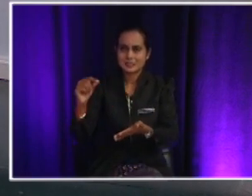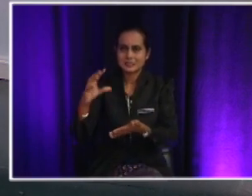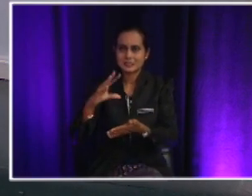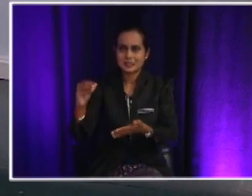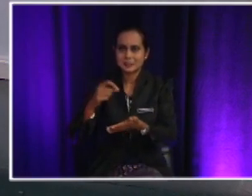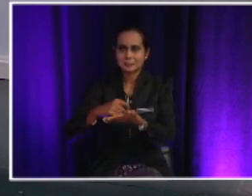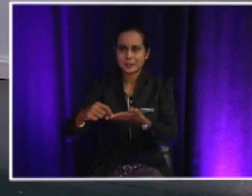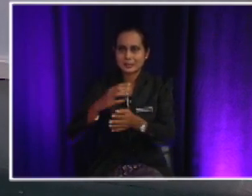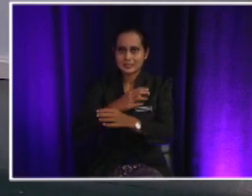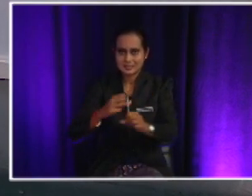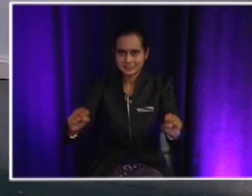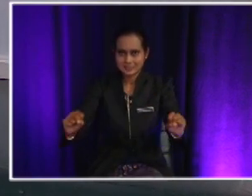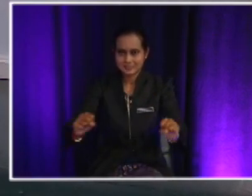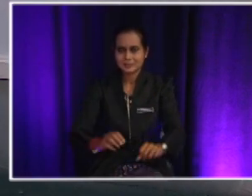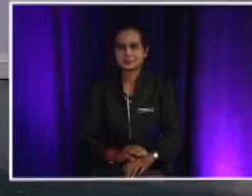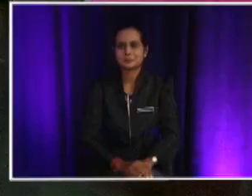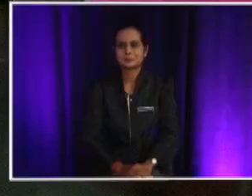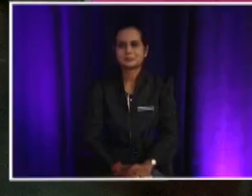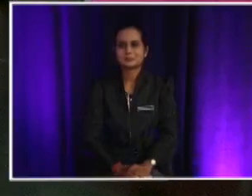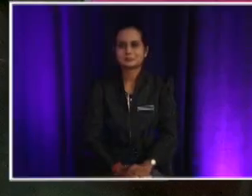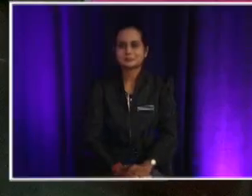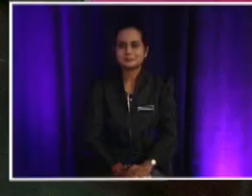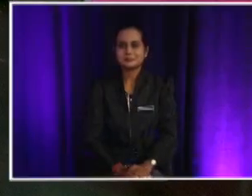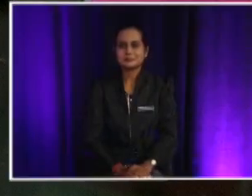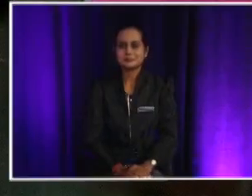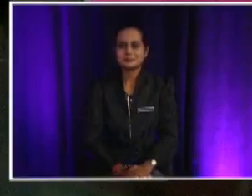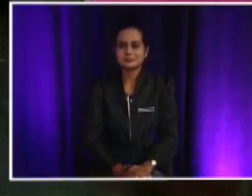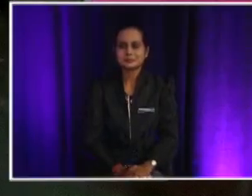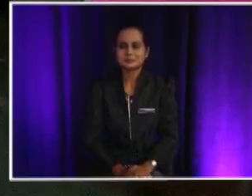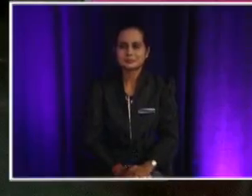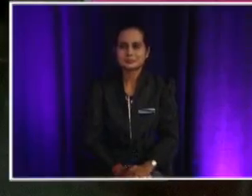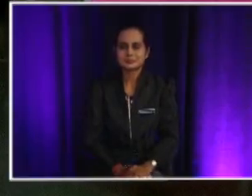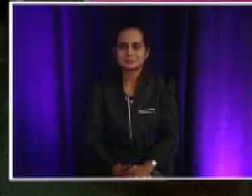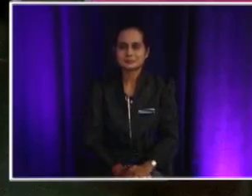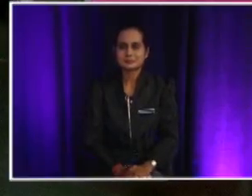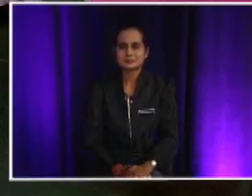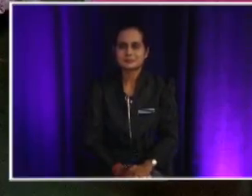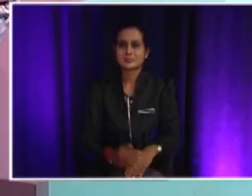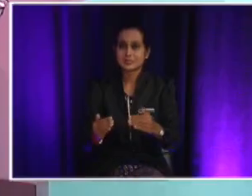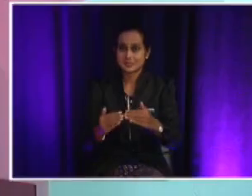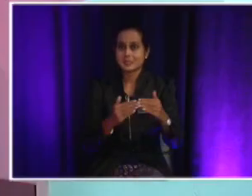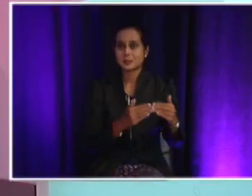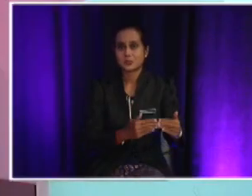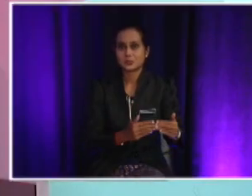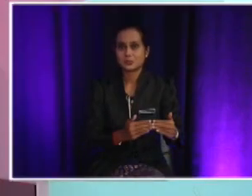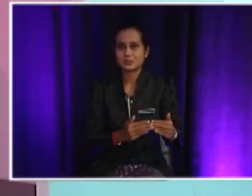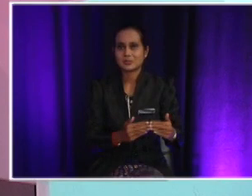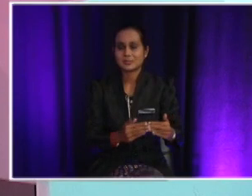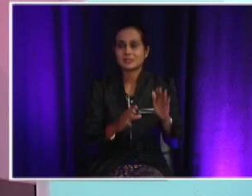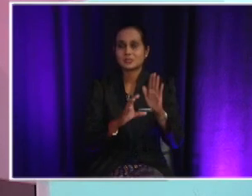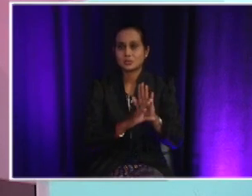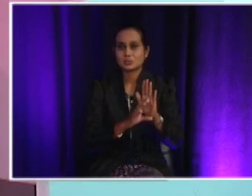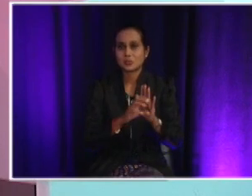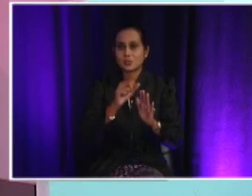bakal diterangkan oleh Cikgu Zahratul kita. Cikgu Zahratul, silakan cikgu. Okey, baik Fizi. Okey, kita teruskan lihat pula